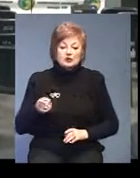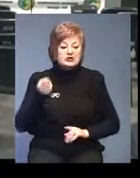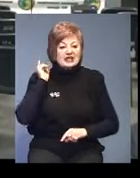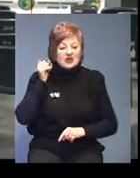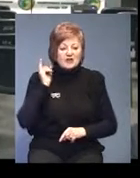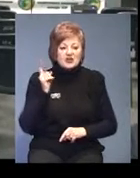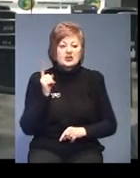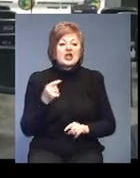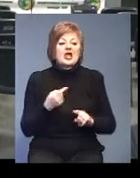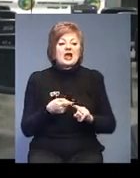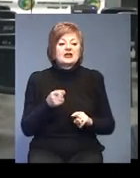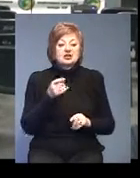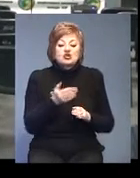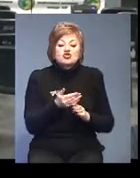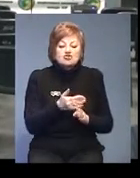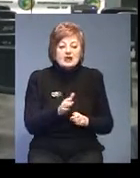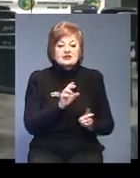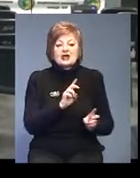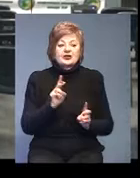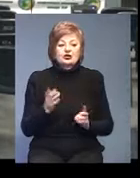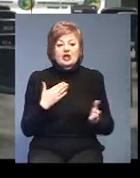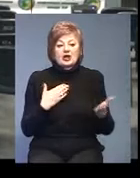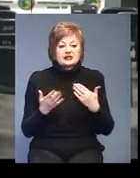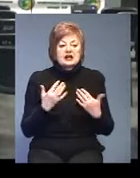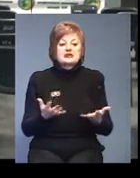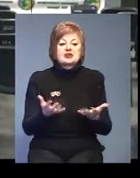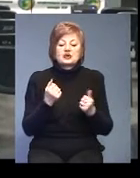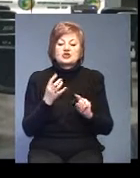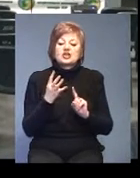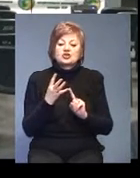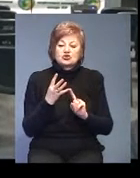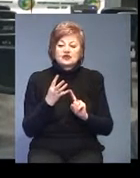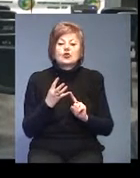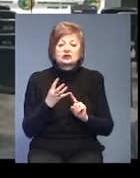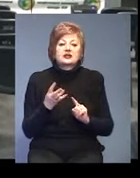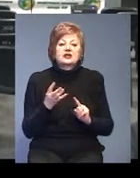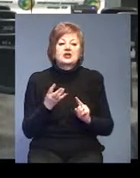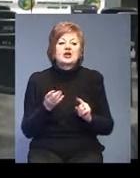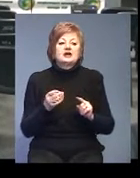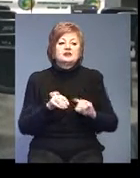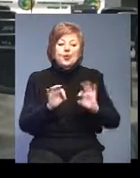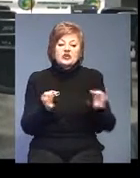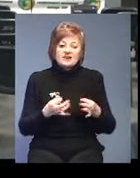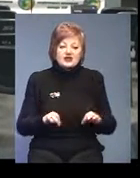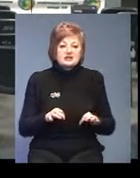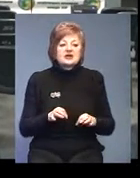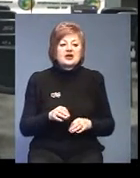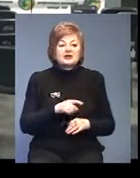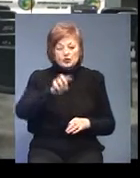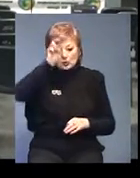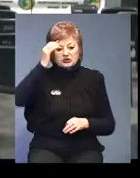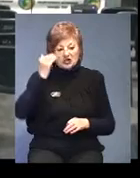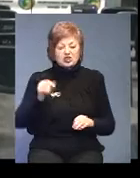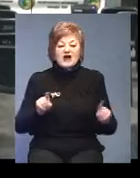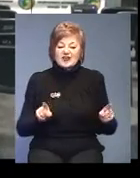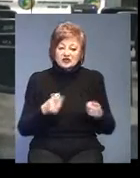саме тієї частини, яка стосується прийняття 4-го універсалу, яка стосується взагалі процесів